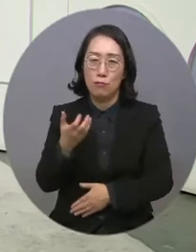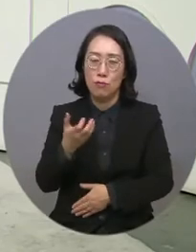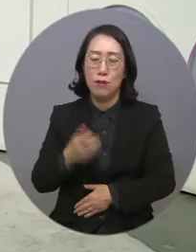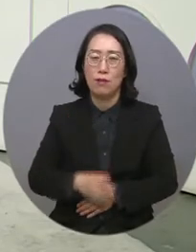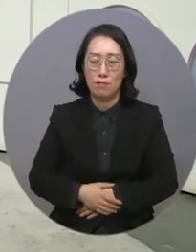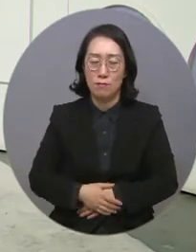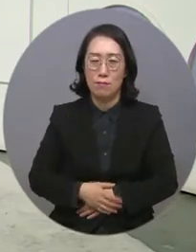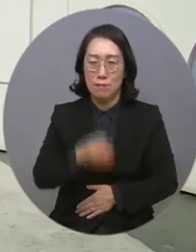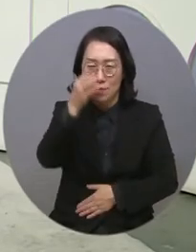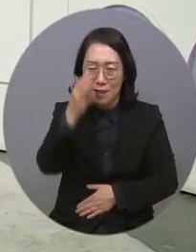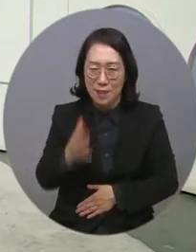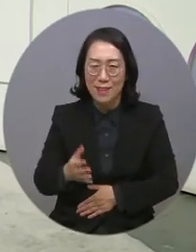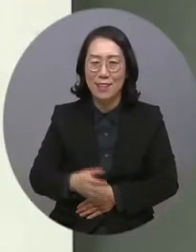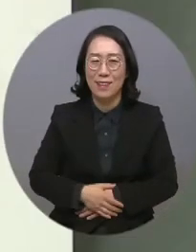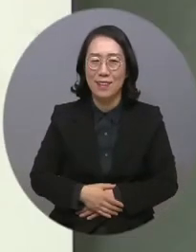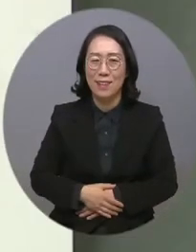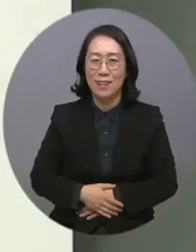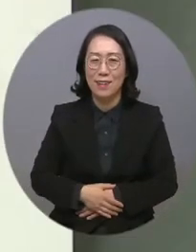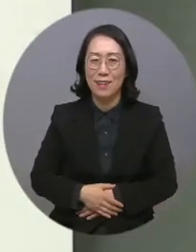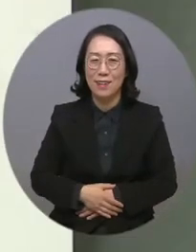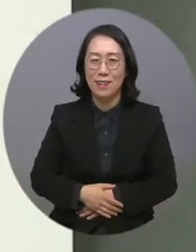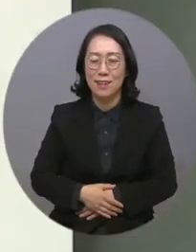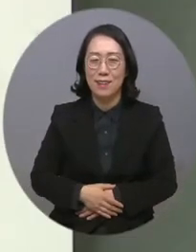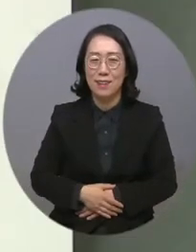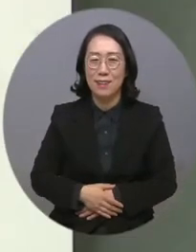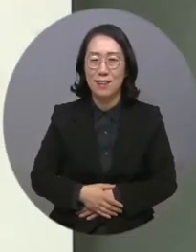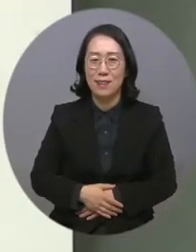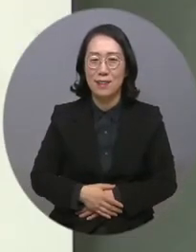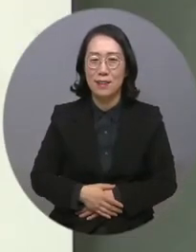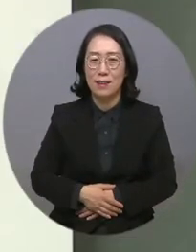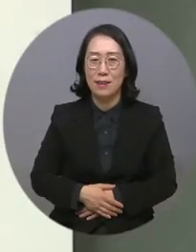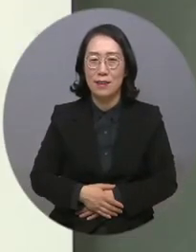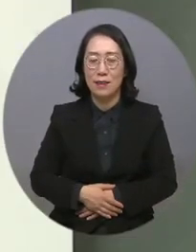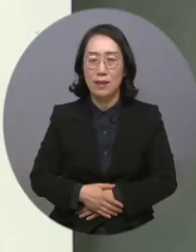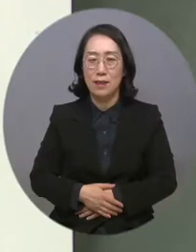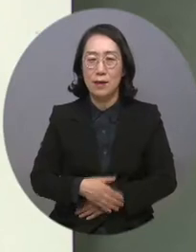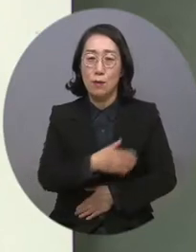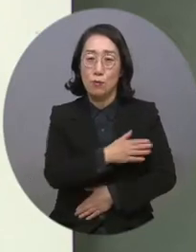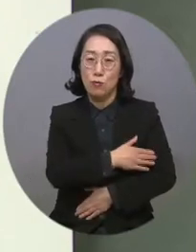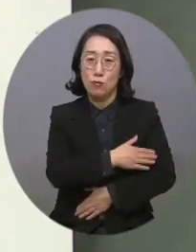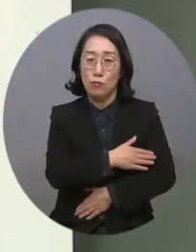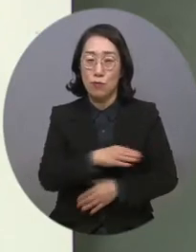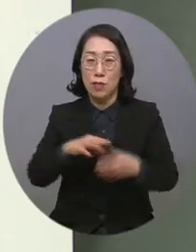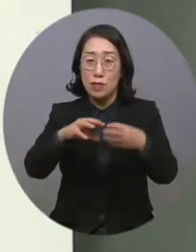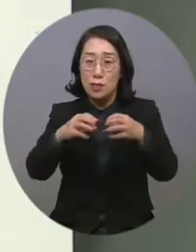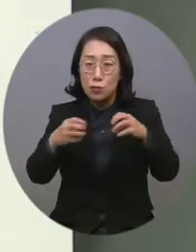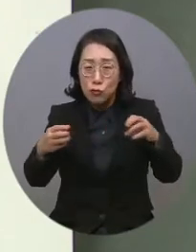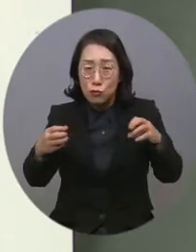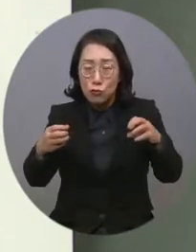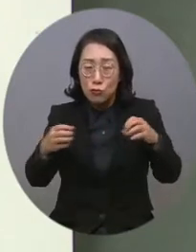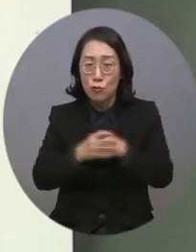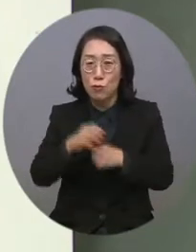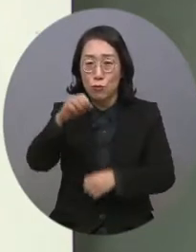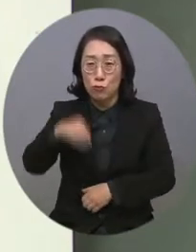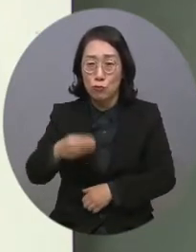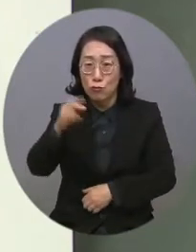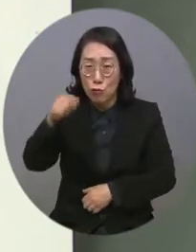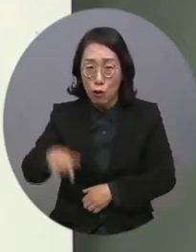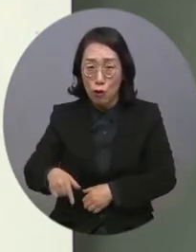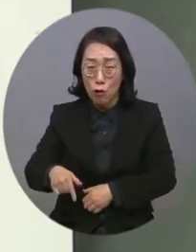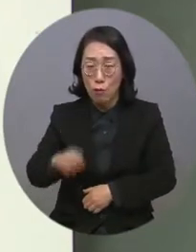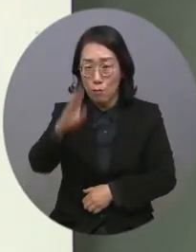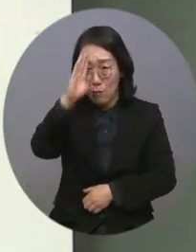돼서 죄송합니다. 아유, 뭐 괜찮습니다. 그 근육 무력 증세로 평생을 누워 있게